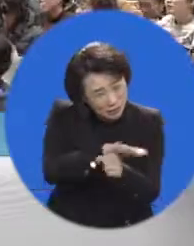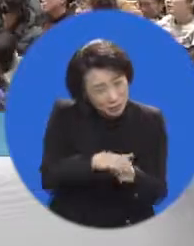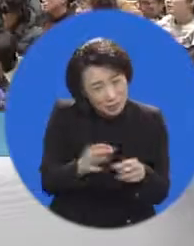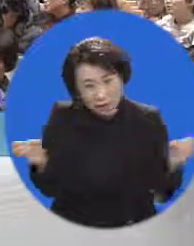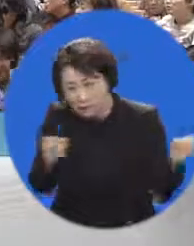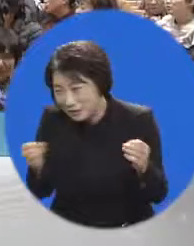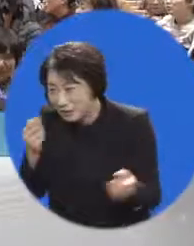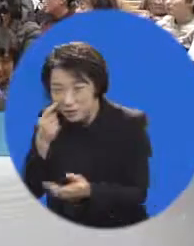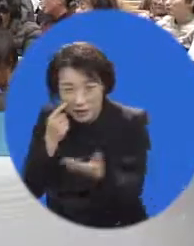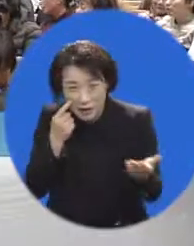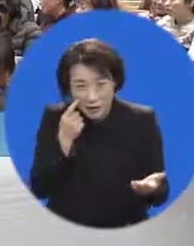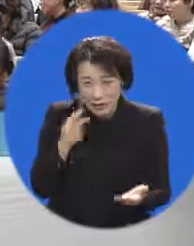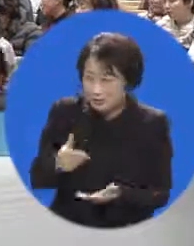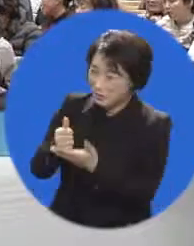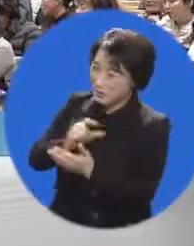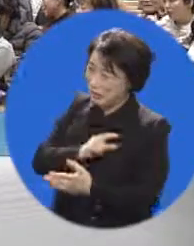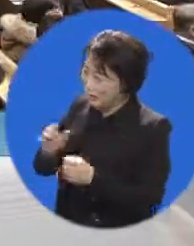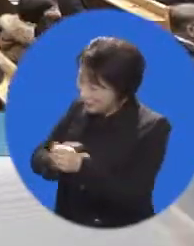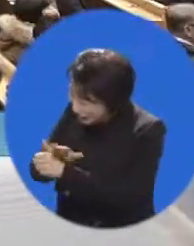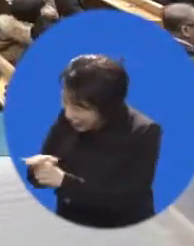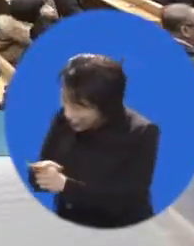시작.